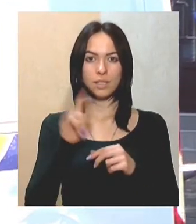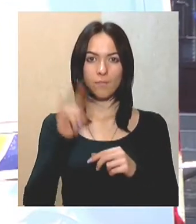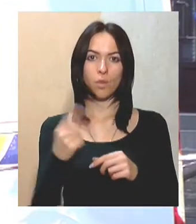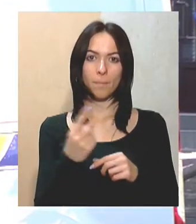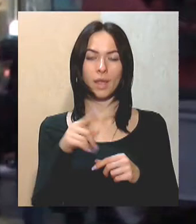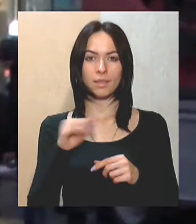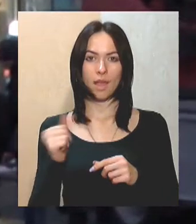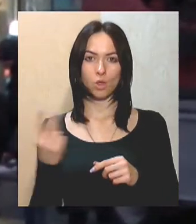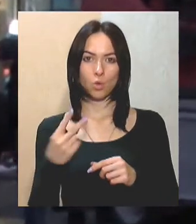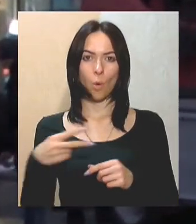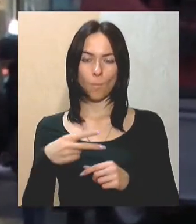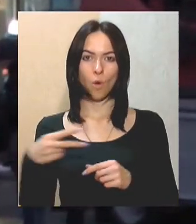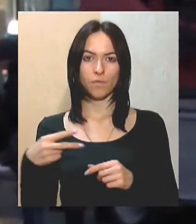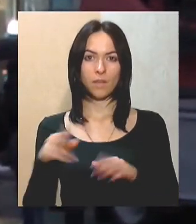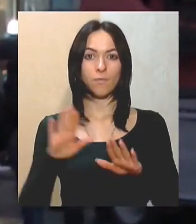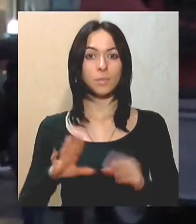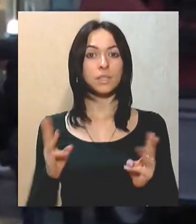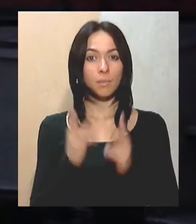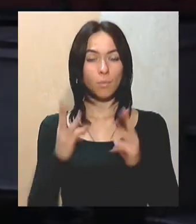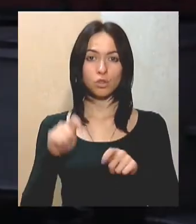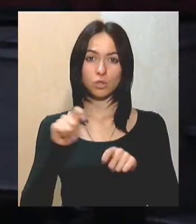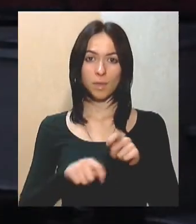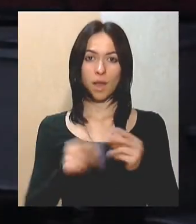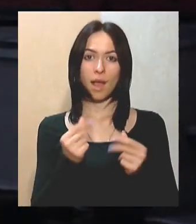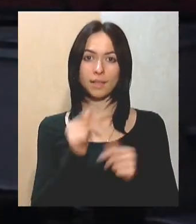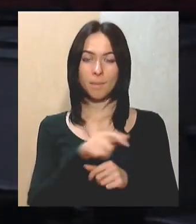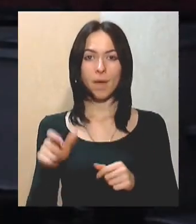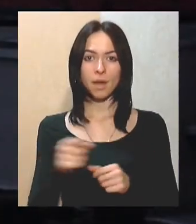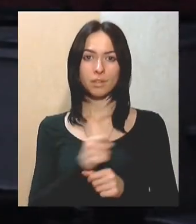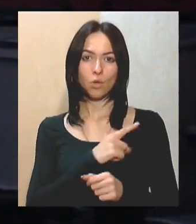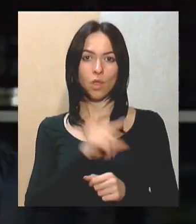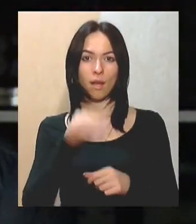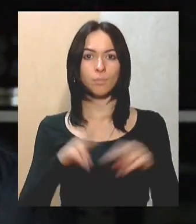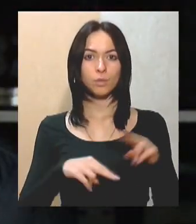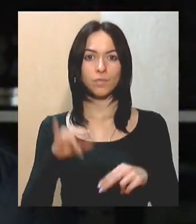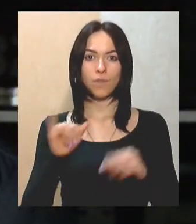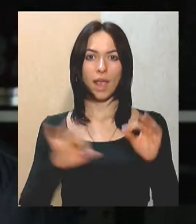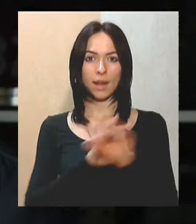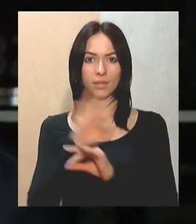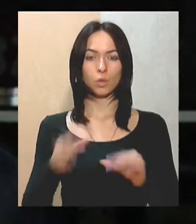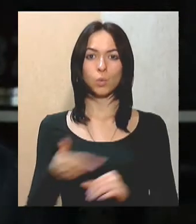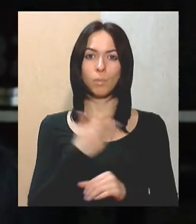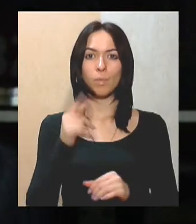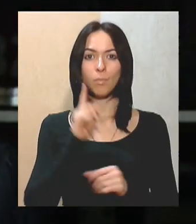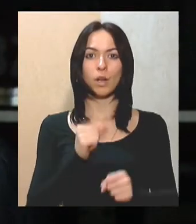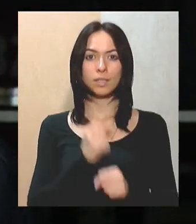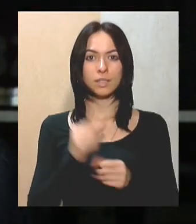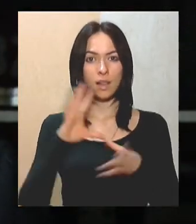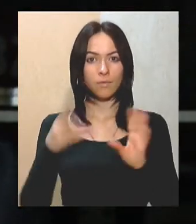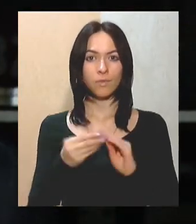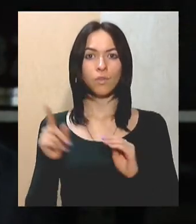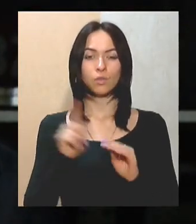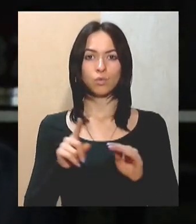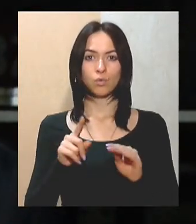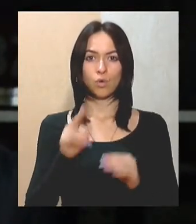другого поверхів. Місце пожежі перевірили експерти Одеської академії будівництва та архітектури. Ми поки зробили вивод, що фасадна частина